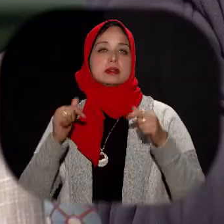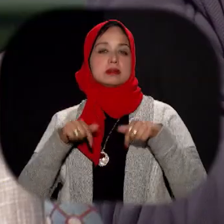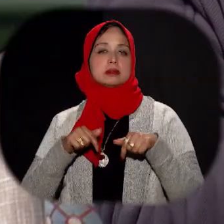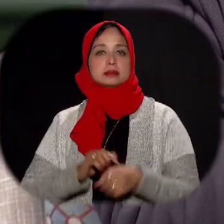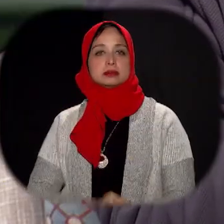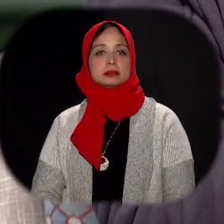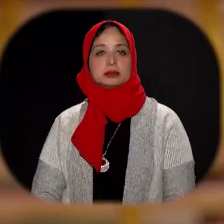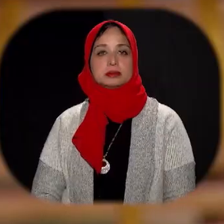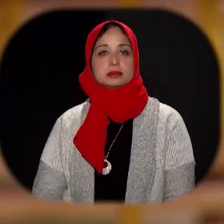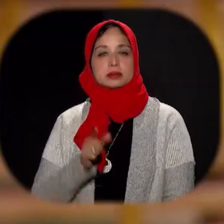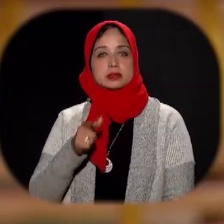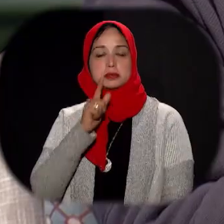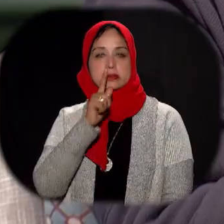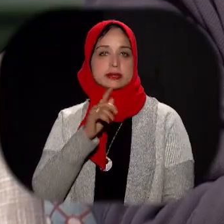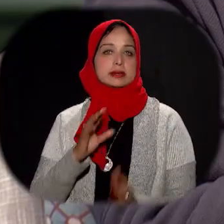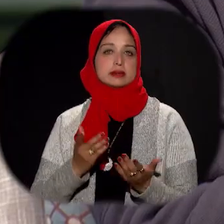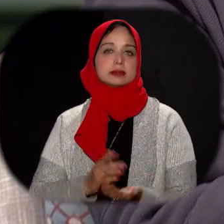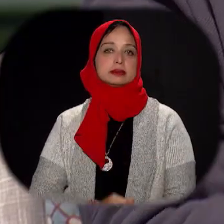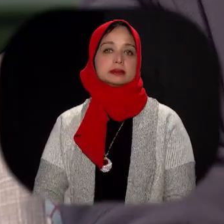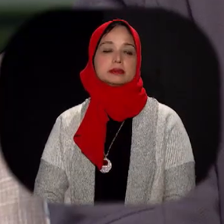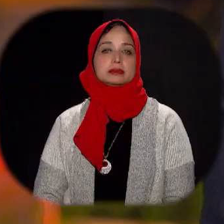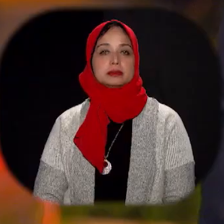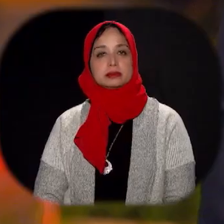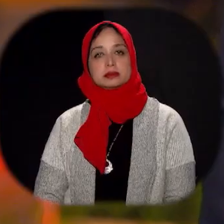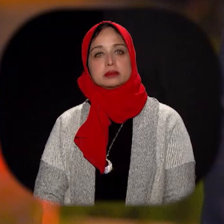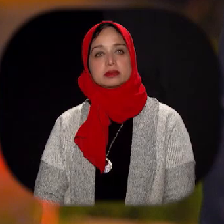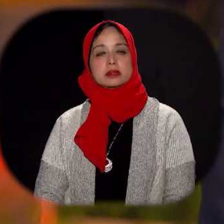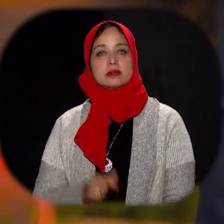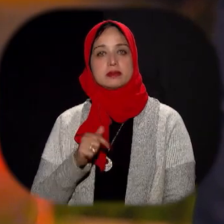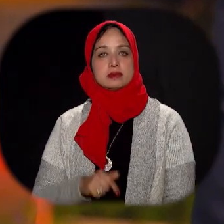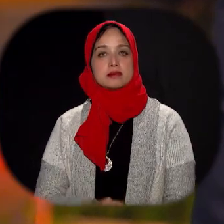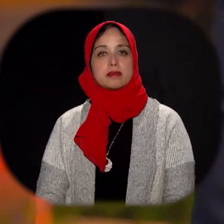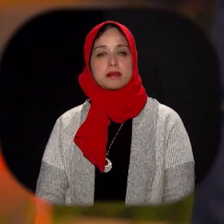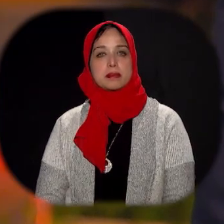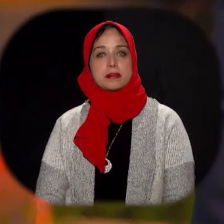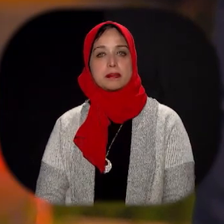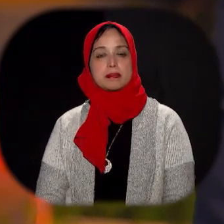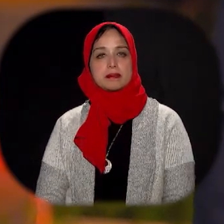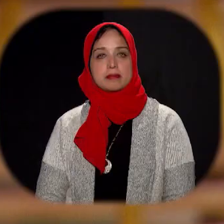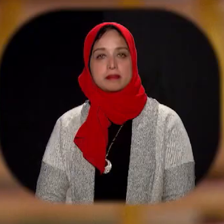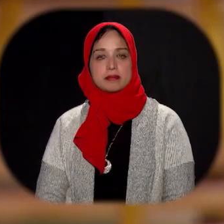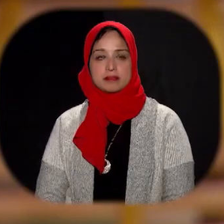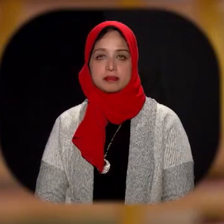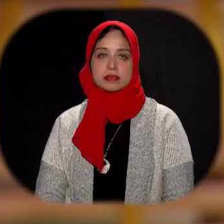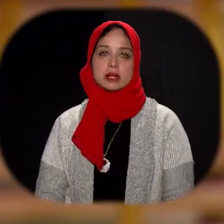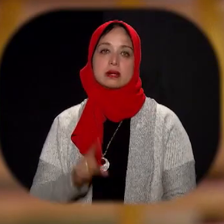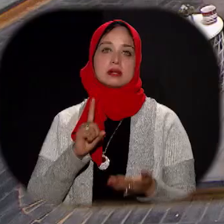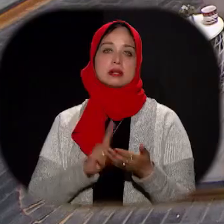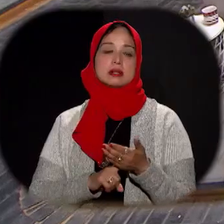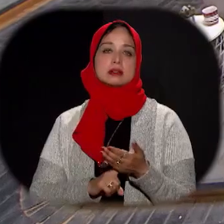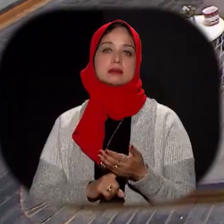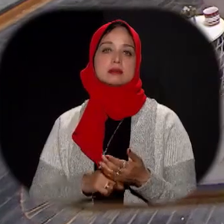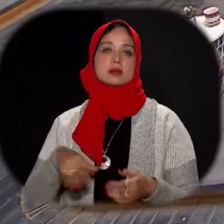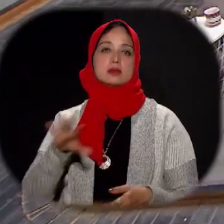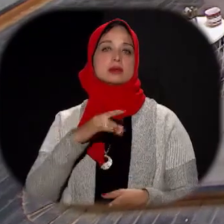ده اللي انت قلتيه الخطه الجديده انت رايك كده دي طبعا حاجه من ضمن البس لازم احنا شايفين